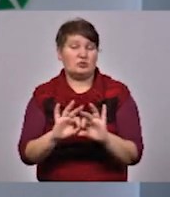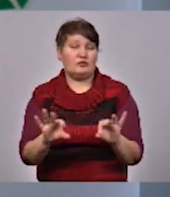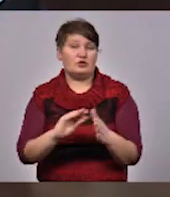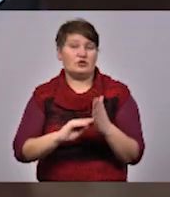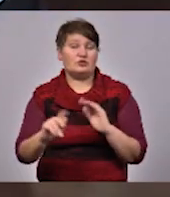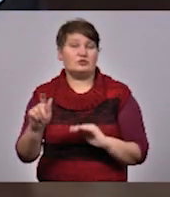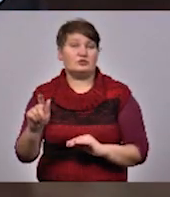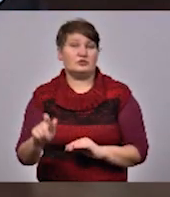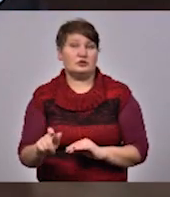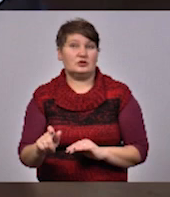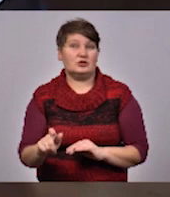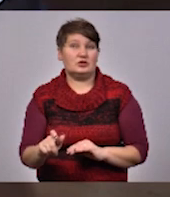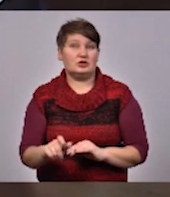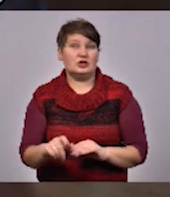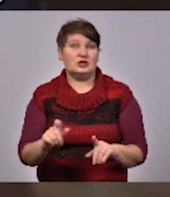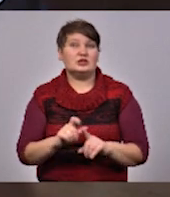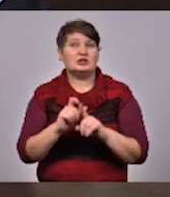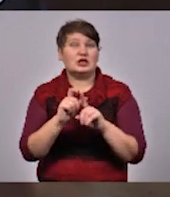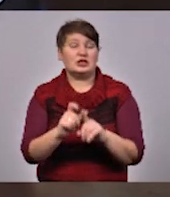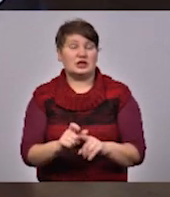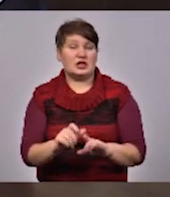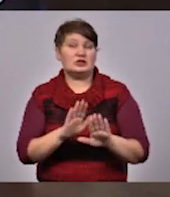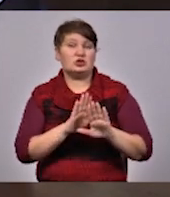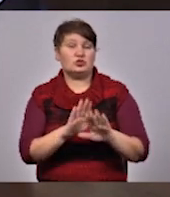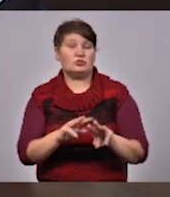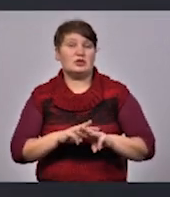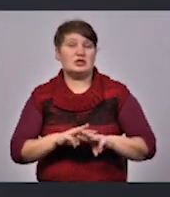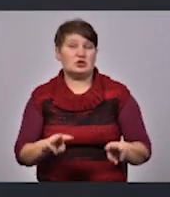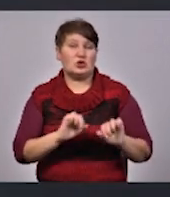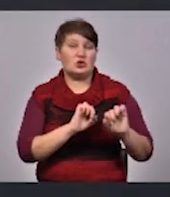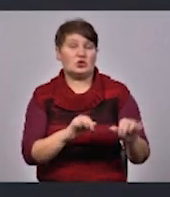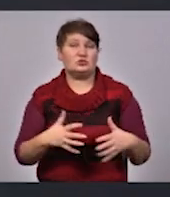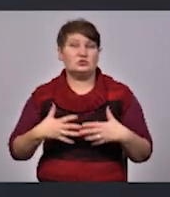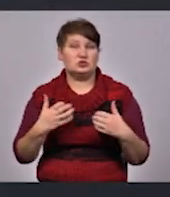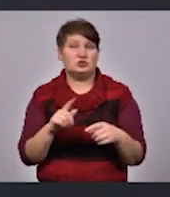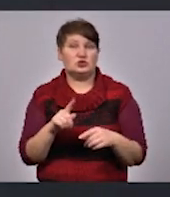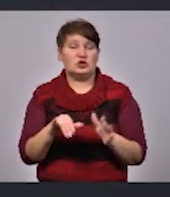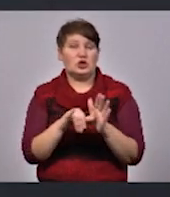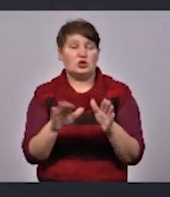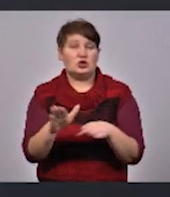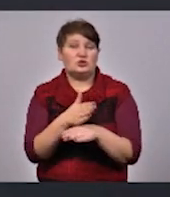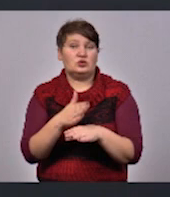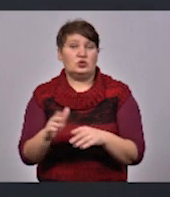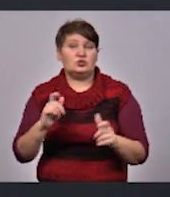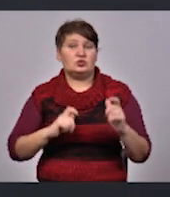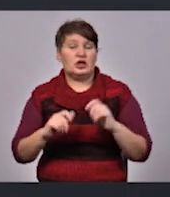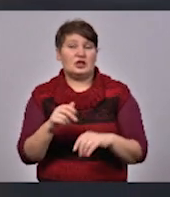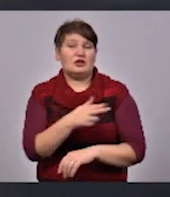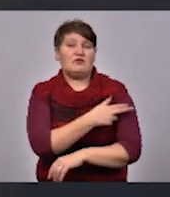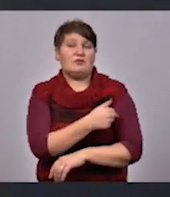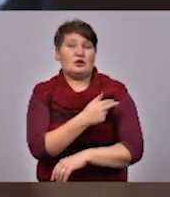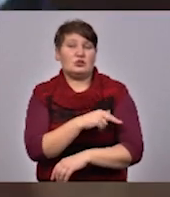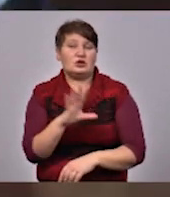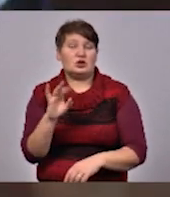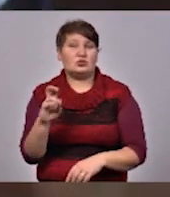Василик. Ось що сказала заступниця міністра охорони здоров'я щодо електронного розподілу студентів-медиків у